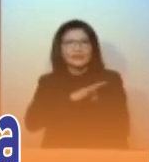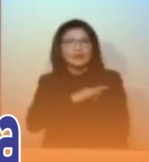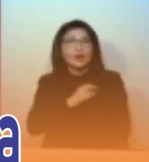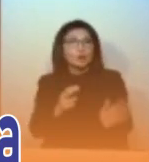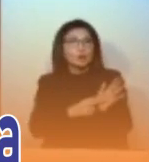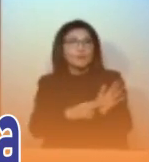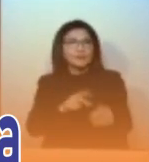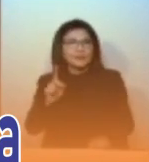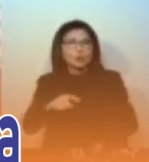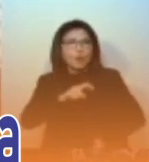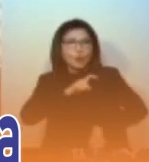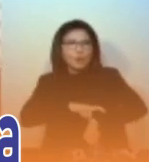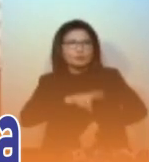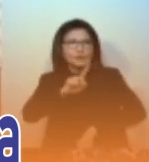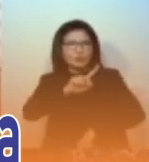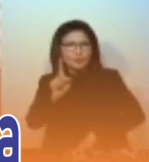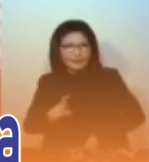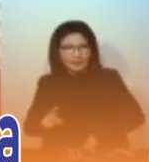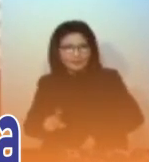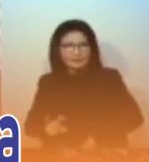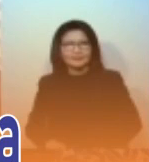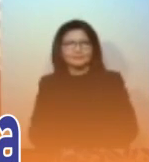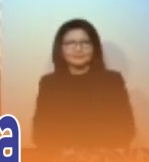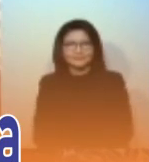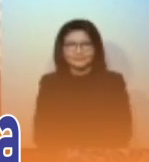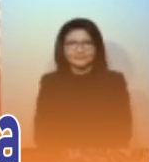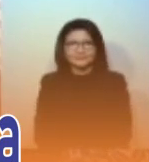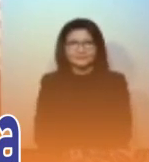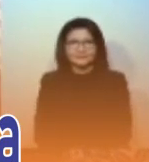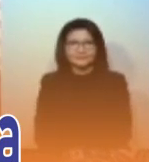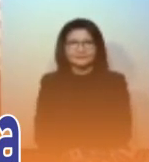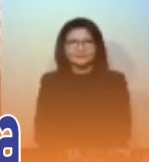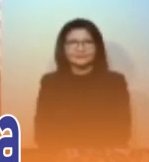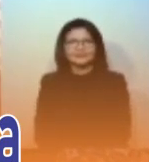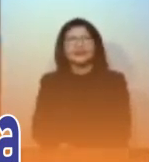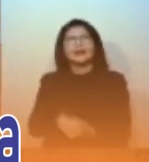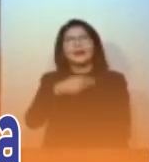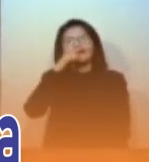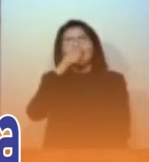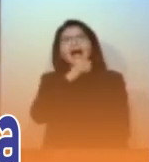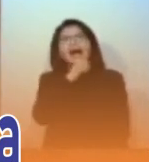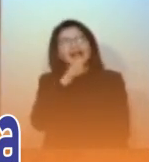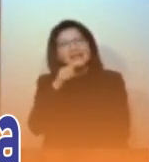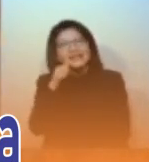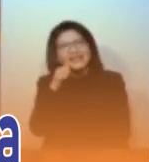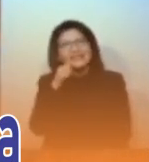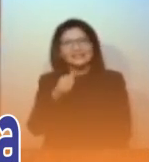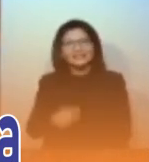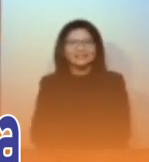1. Waktunya 1 menit dari sekarang. Mas Anies.